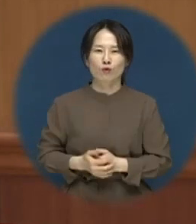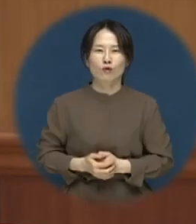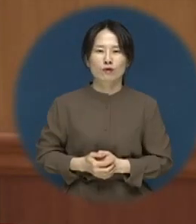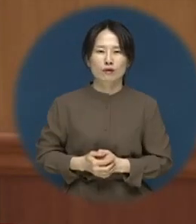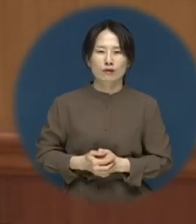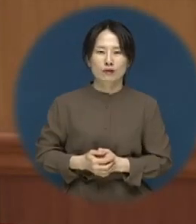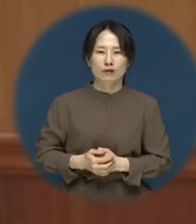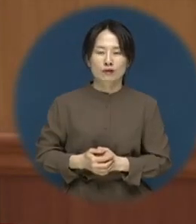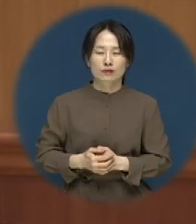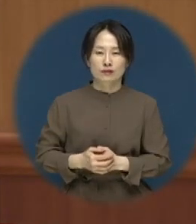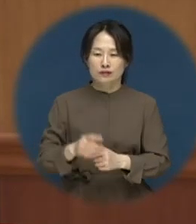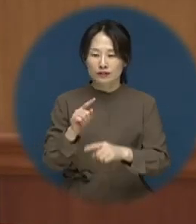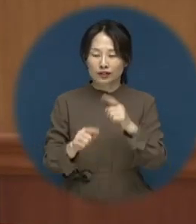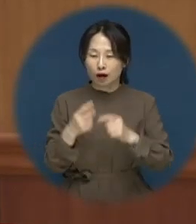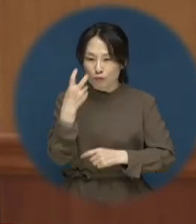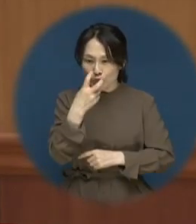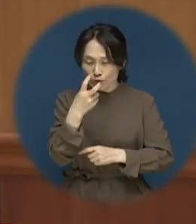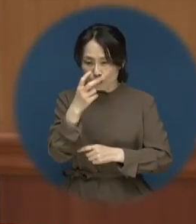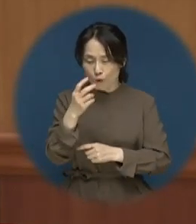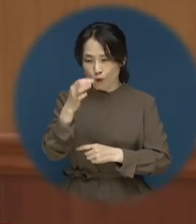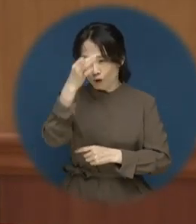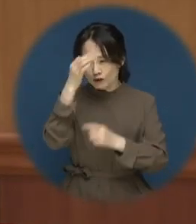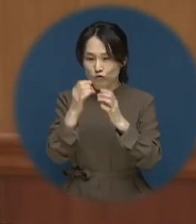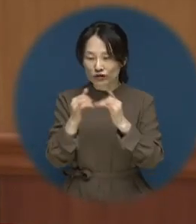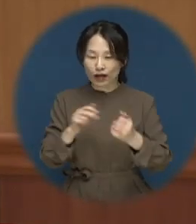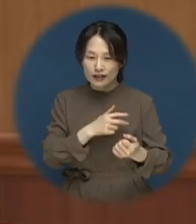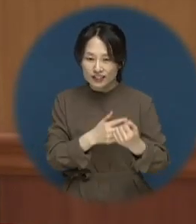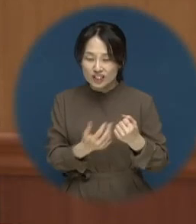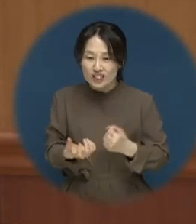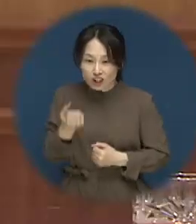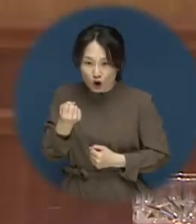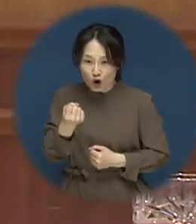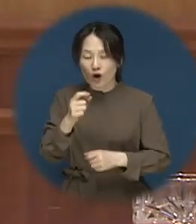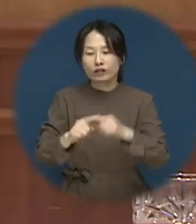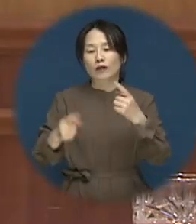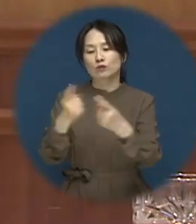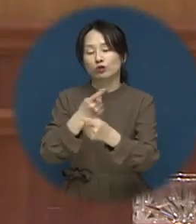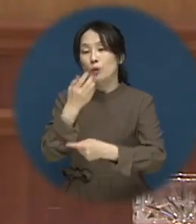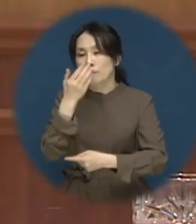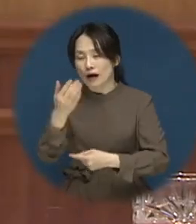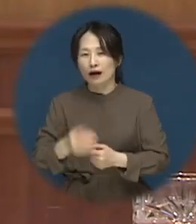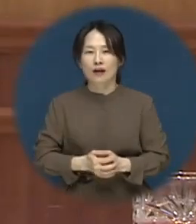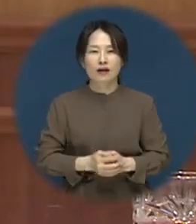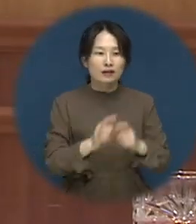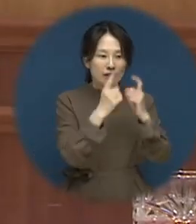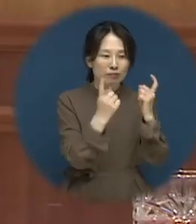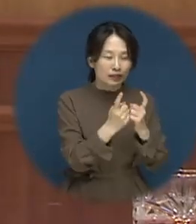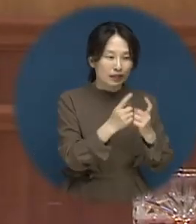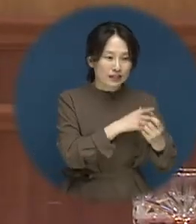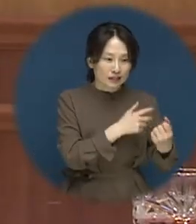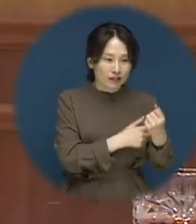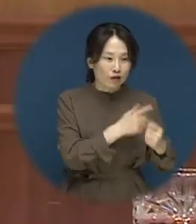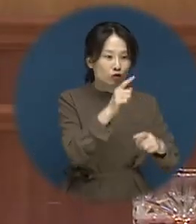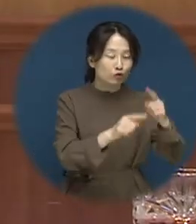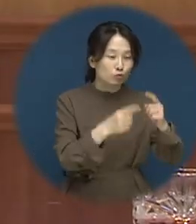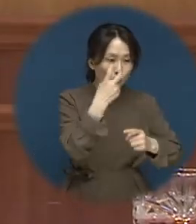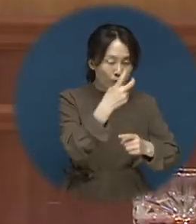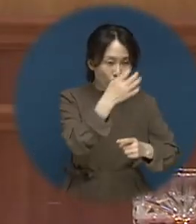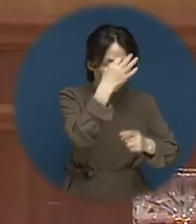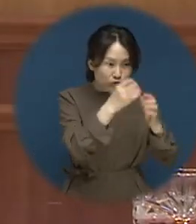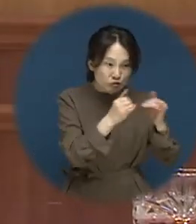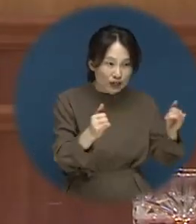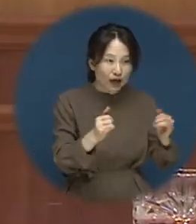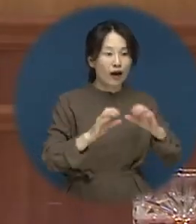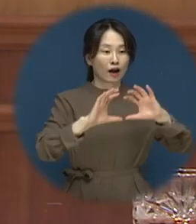그 자격증이 있으면 나무를 치료할 수 있는 자격을 줬어요. 예. 민간 자격증인 수목보호 기술자. 네네. 국가